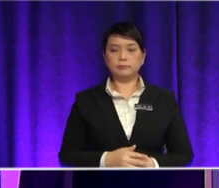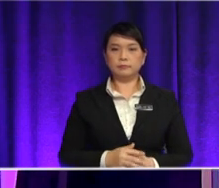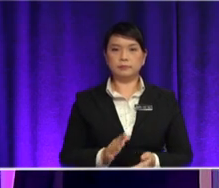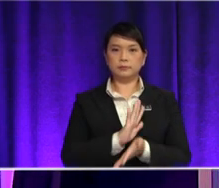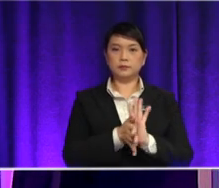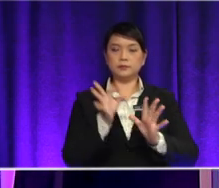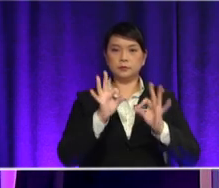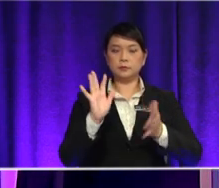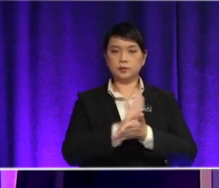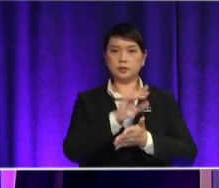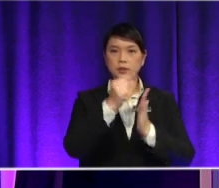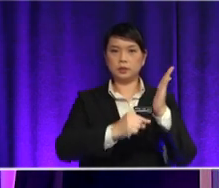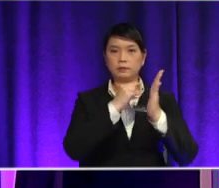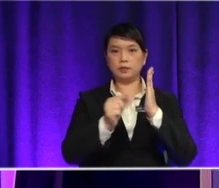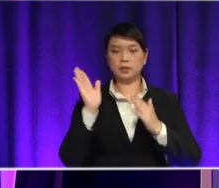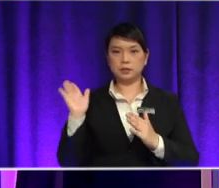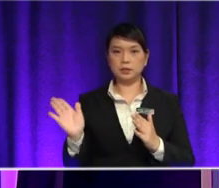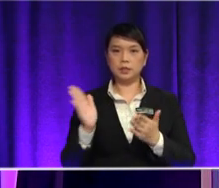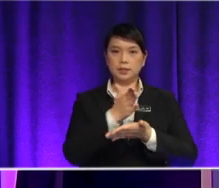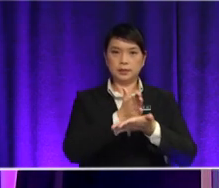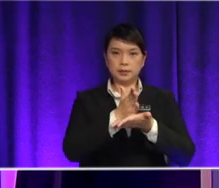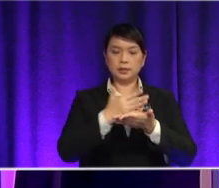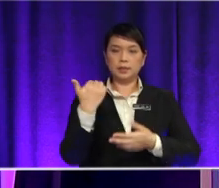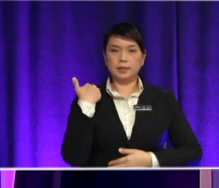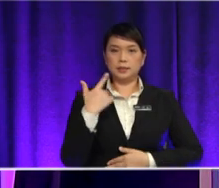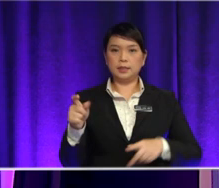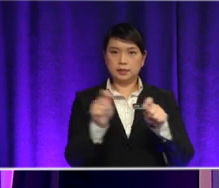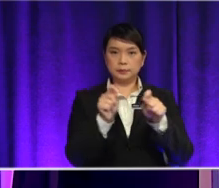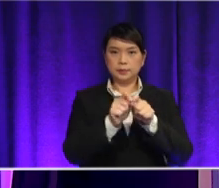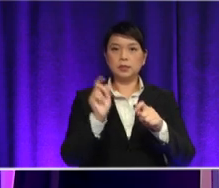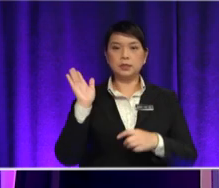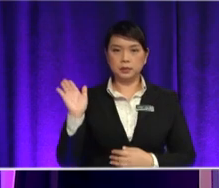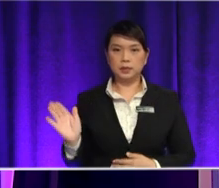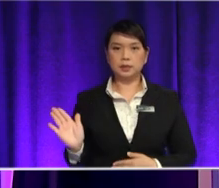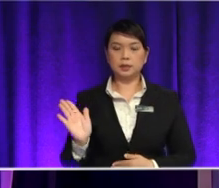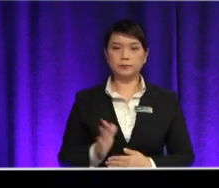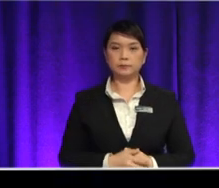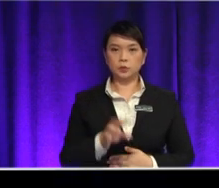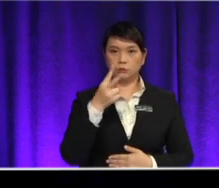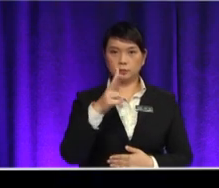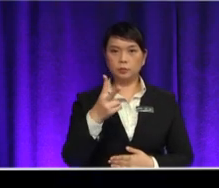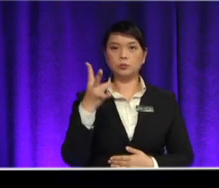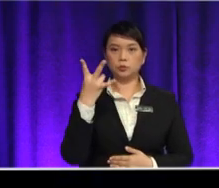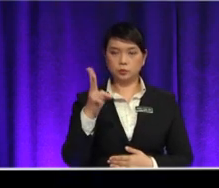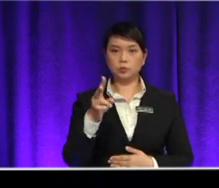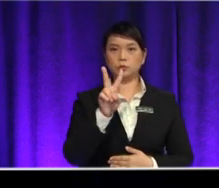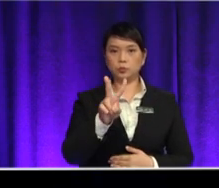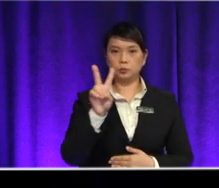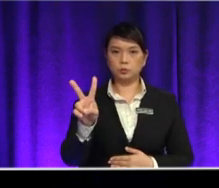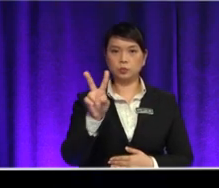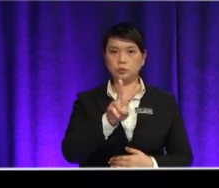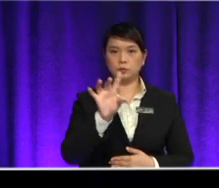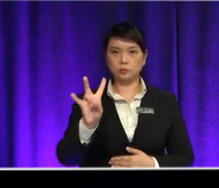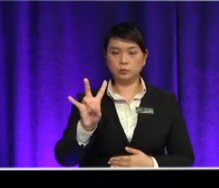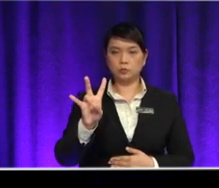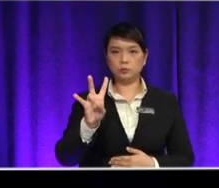graf kita di sini, di tengah-tengahnya adalah seperti ini. 12, 17, 22,